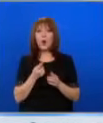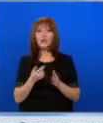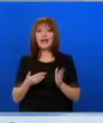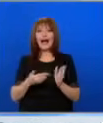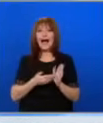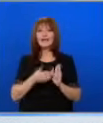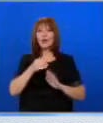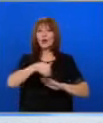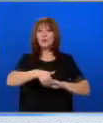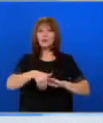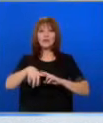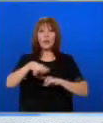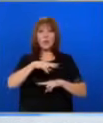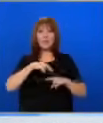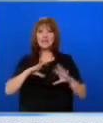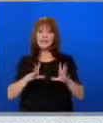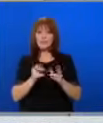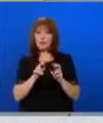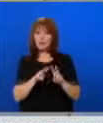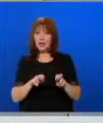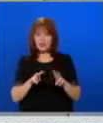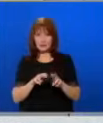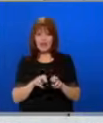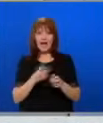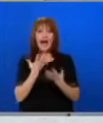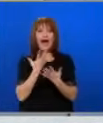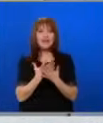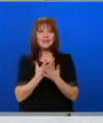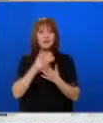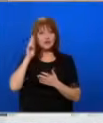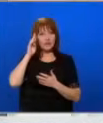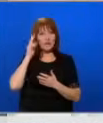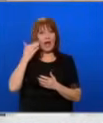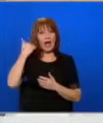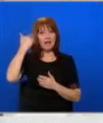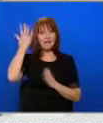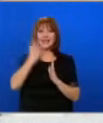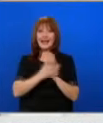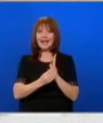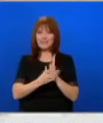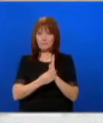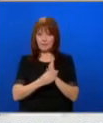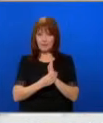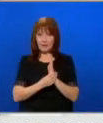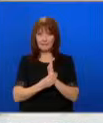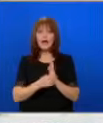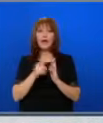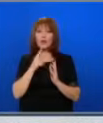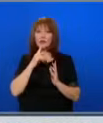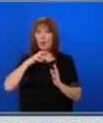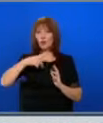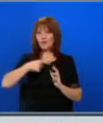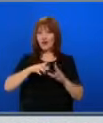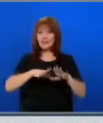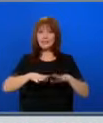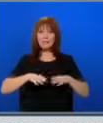в антикорупционната комисия, която е започнала разследването. Арестуваният служител е главен експерт в една от дирекциите на министерството, която отговаря за приемането